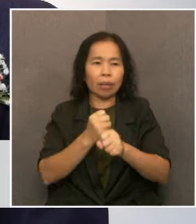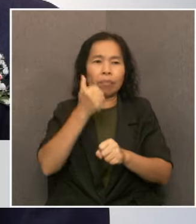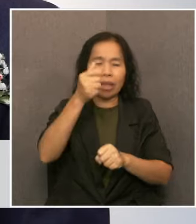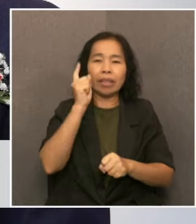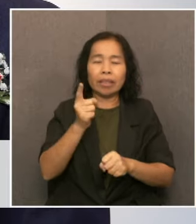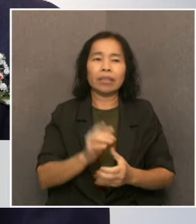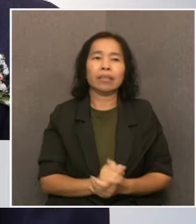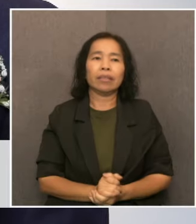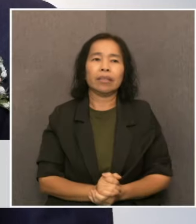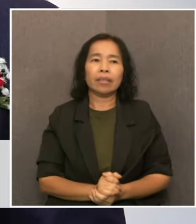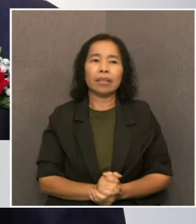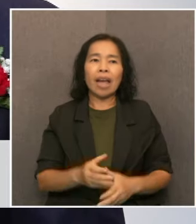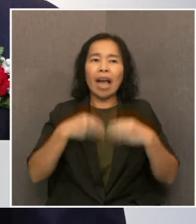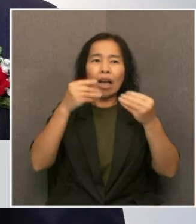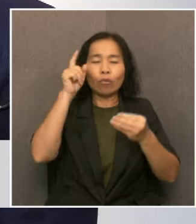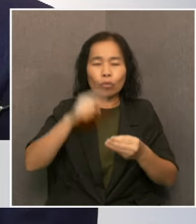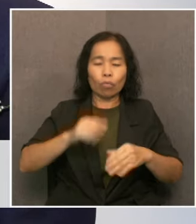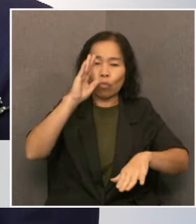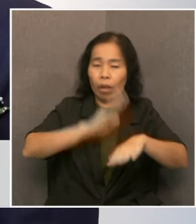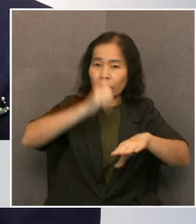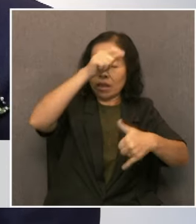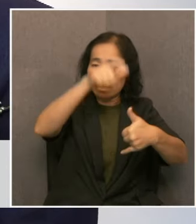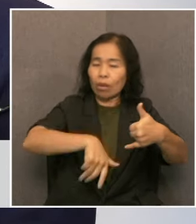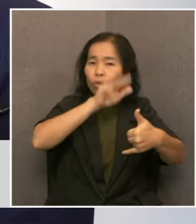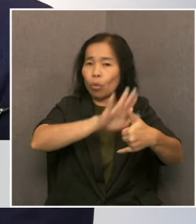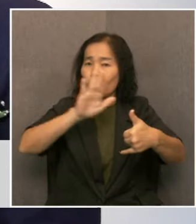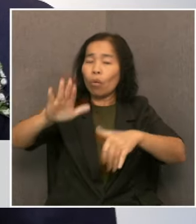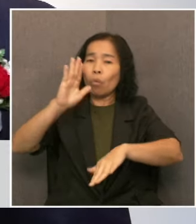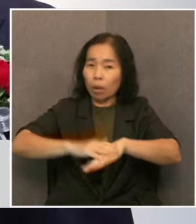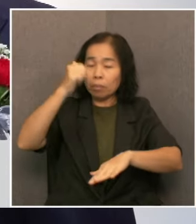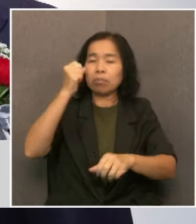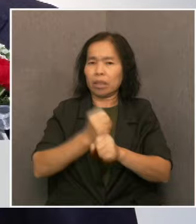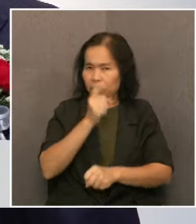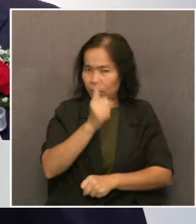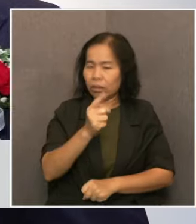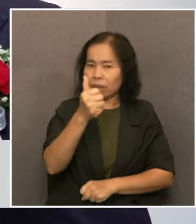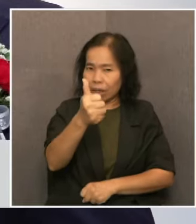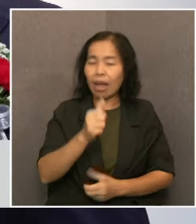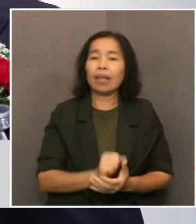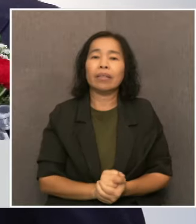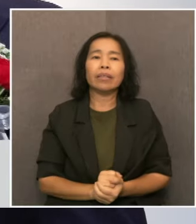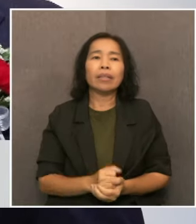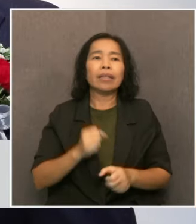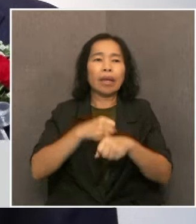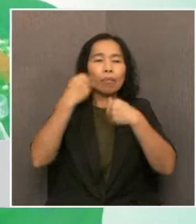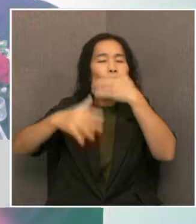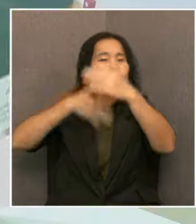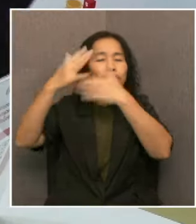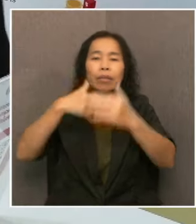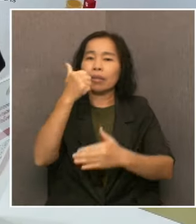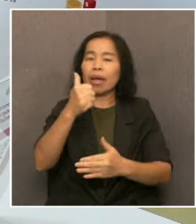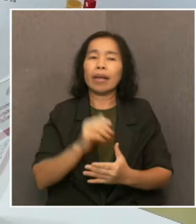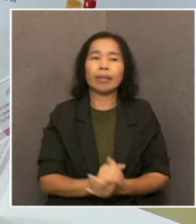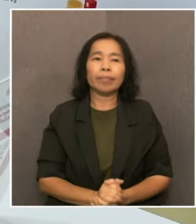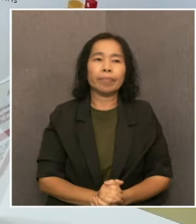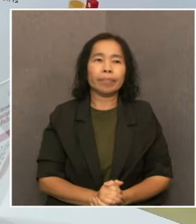ให้เขาได้ใช้คผัของเขาทเขาถนัดจร หรอวาในพื้ทขเขาจร ๆ อะไรเงี้มัจะทำให้ทุกอย่างมั Effective เปเลยครับ